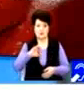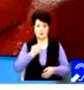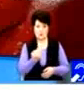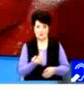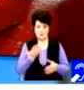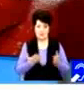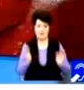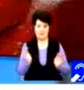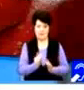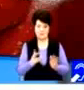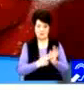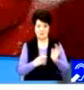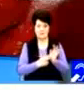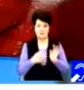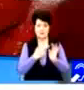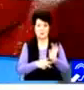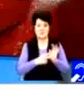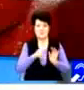câștigă mai puțin de 780